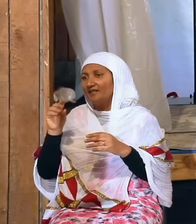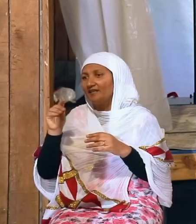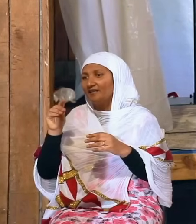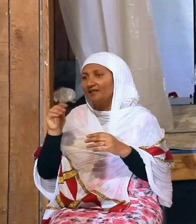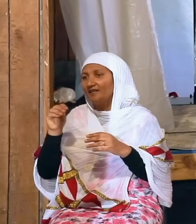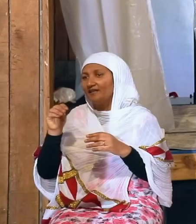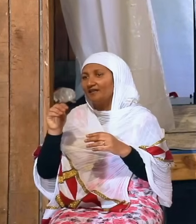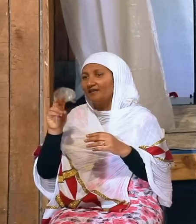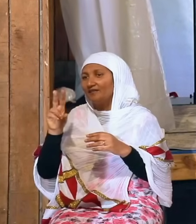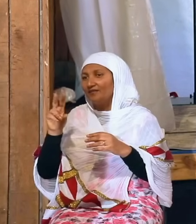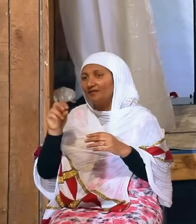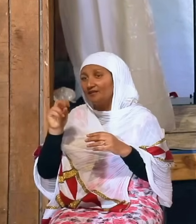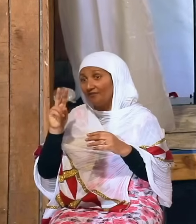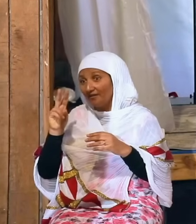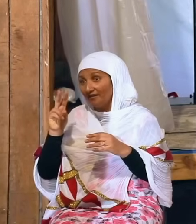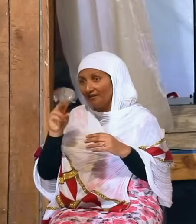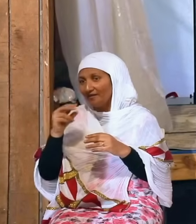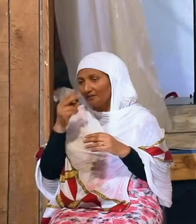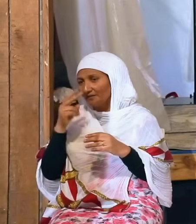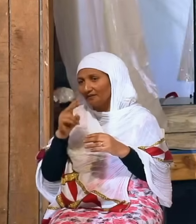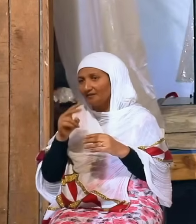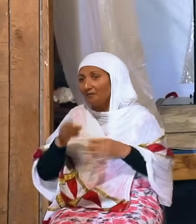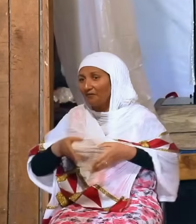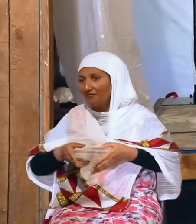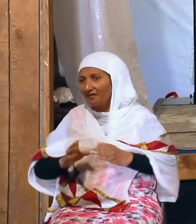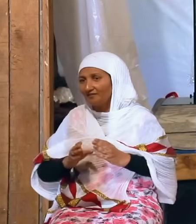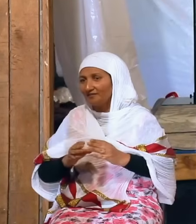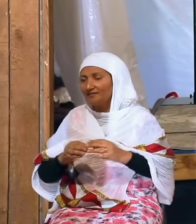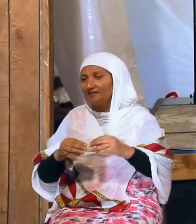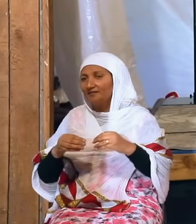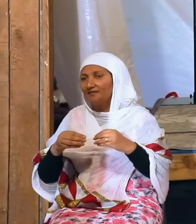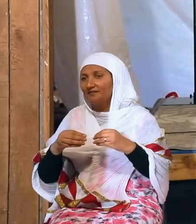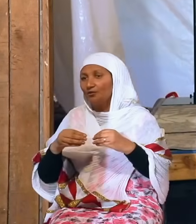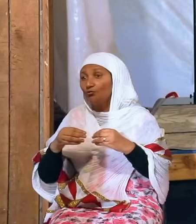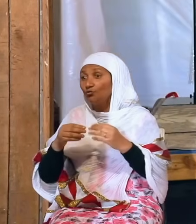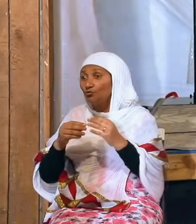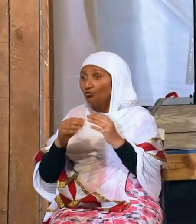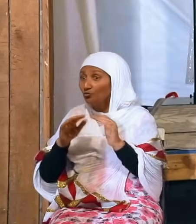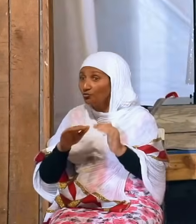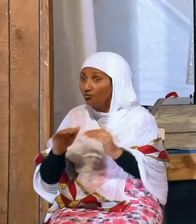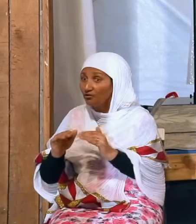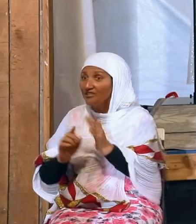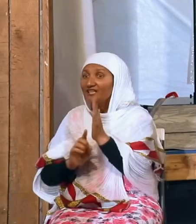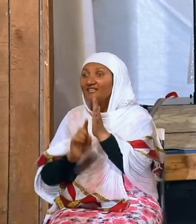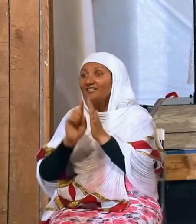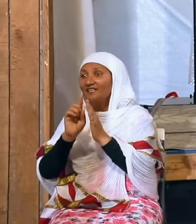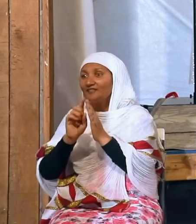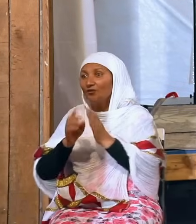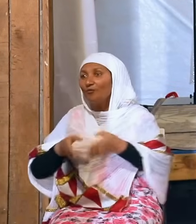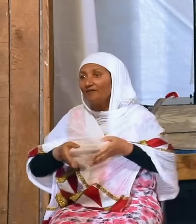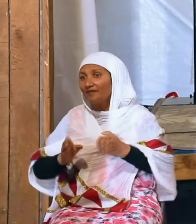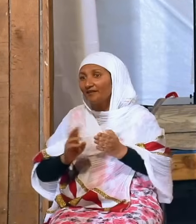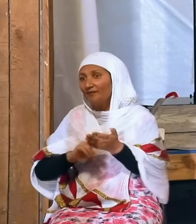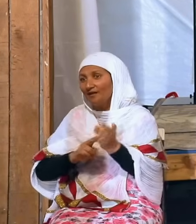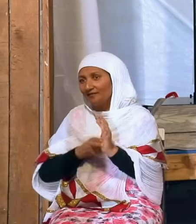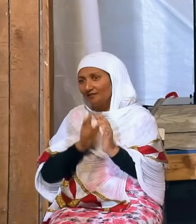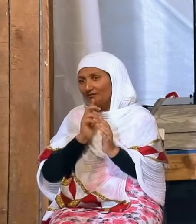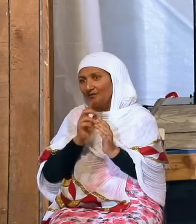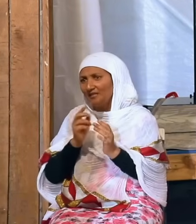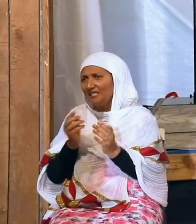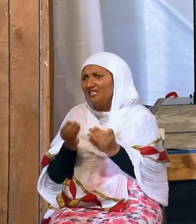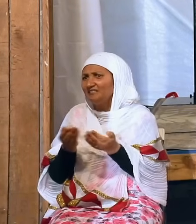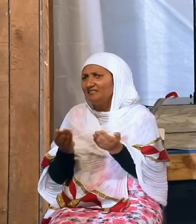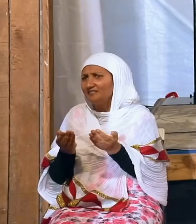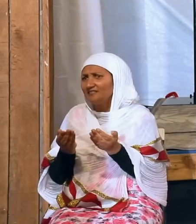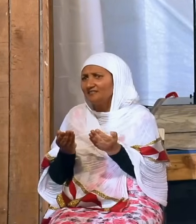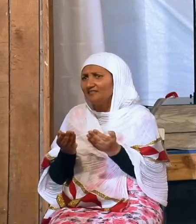ሰዎች ልጆቻችን እንዲያሳድጓቸው መፍቀድ ማለት ነው መቼ ነው ማየት ያለባቸው ምንድነው የሚያዩት ለስንት ሰዓት ያህል ነው